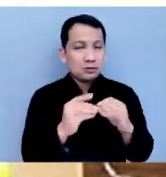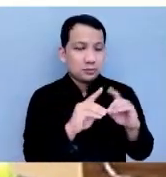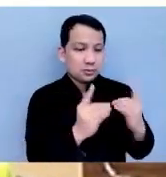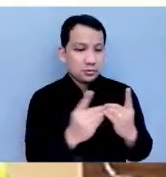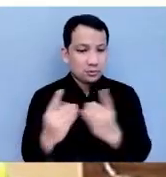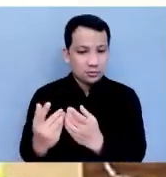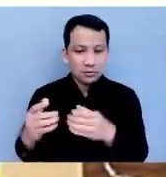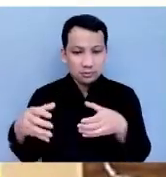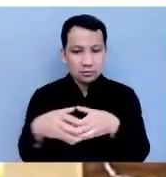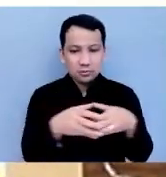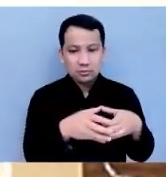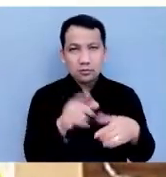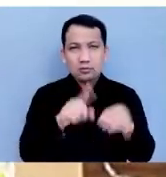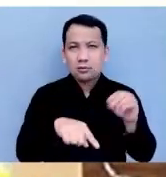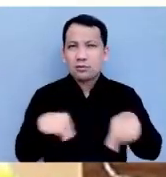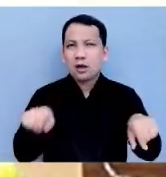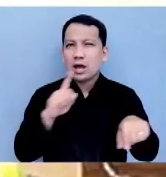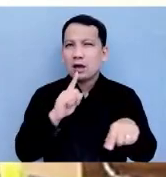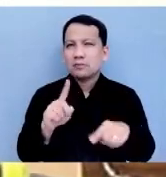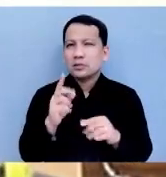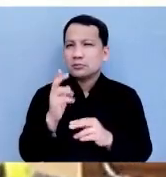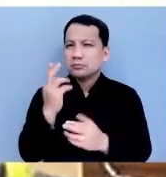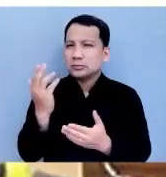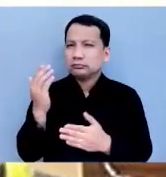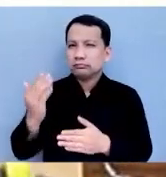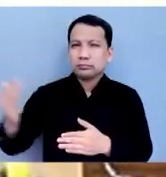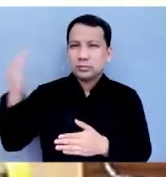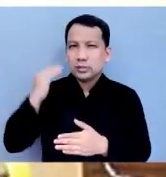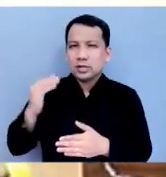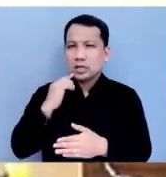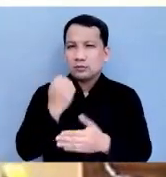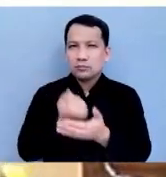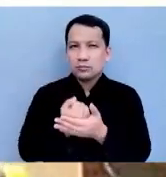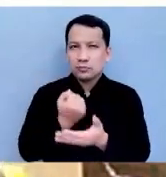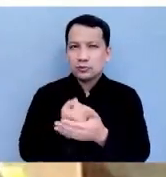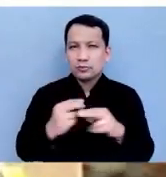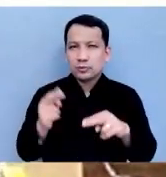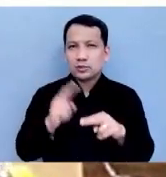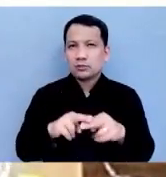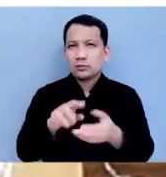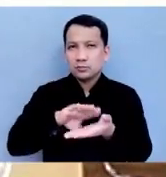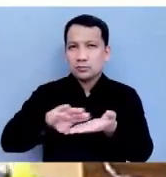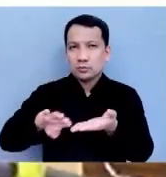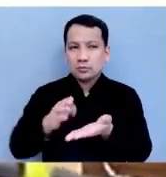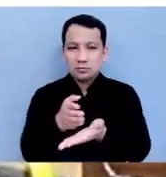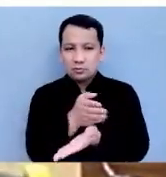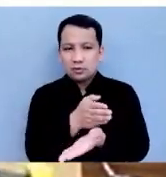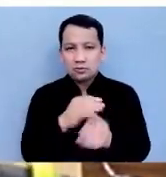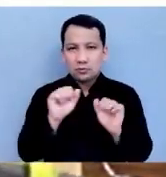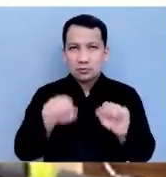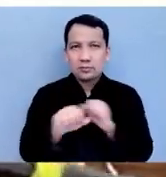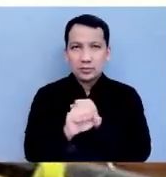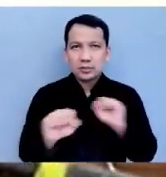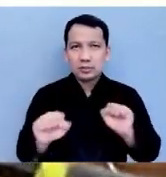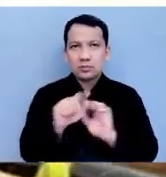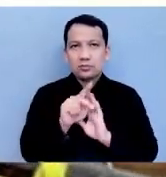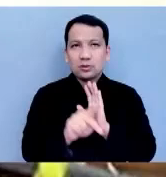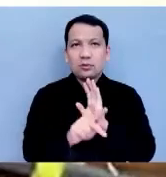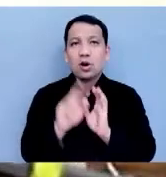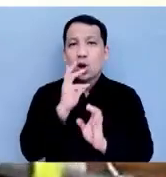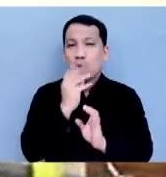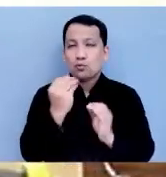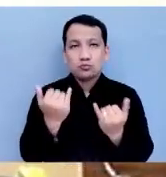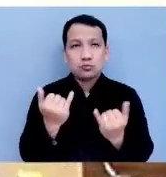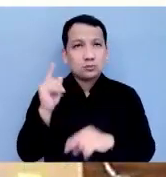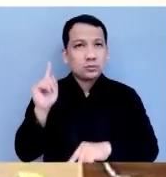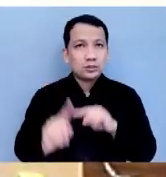that. But of course, as in the past wage orders, may mga exemptions naman kami, may mga safety nets for those who cannot